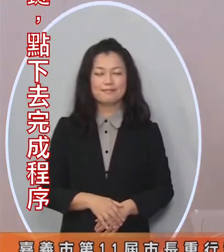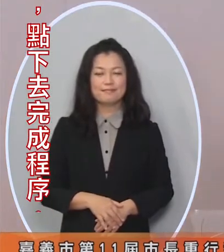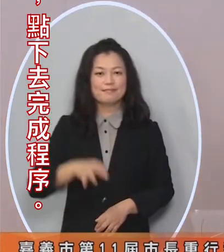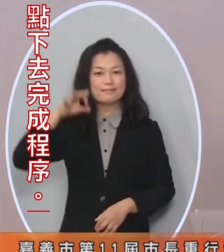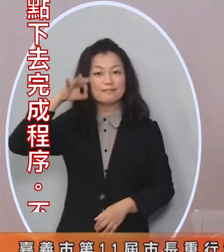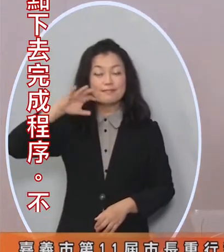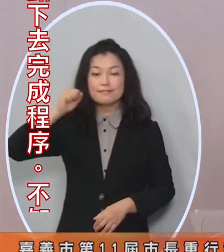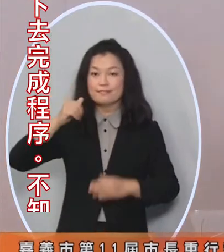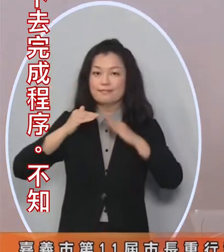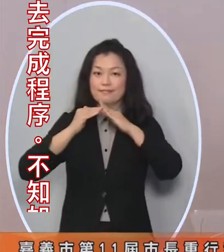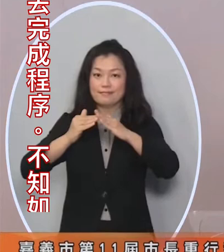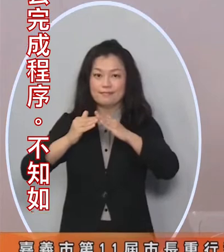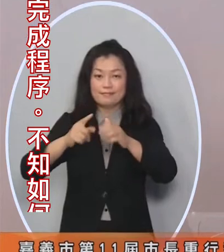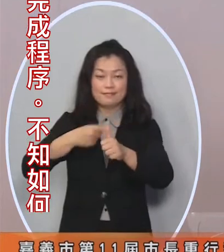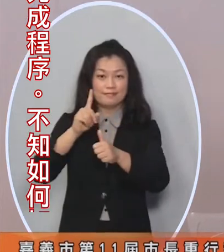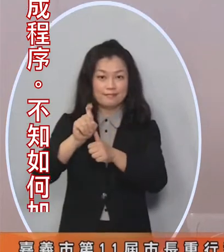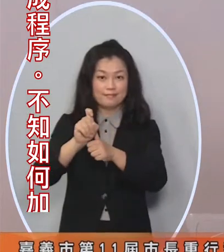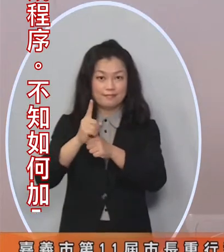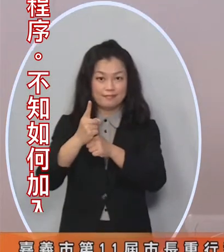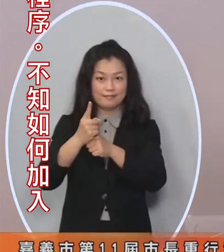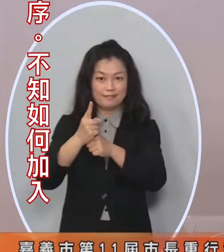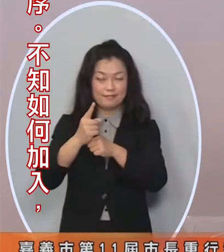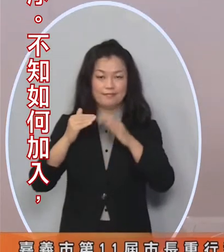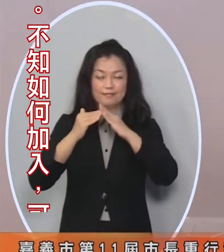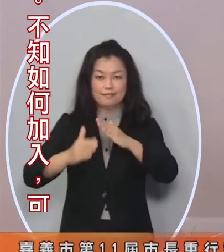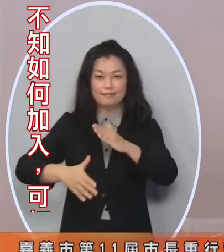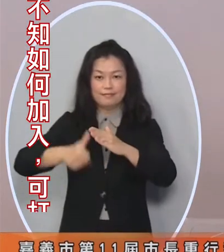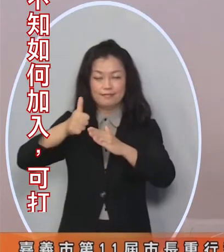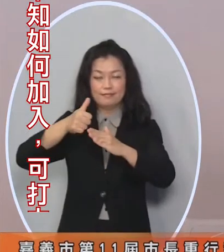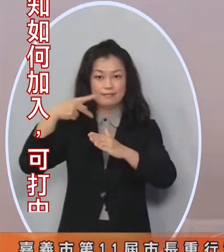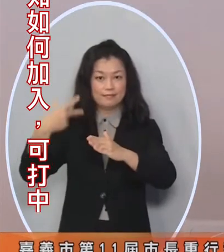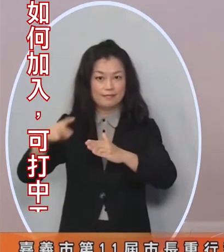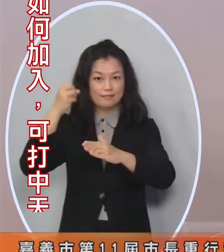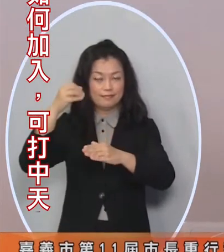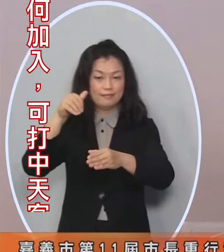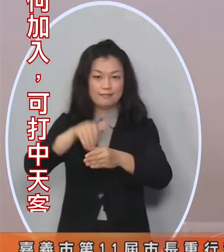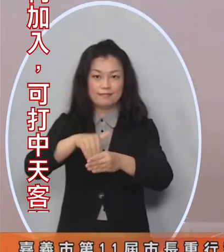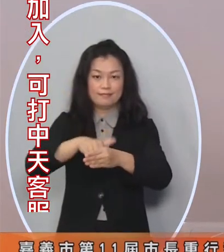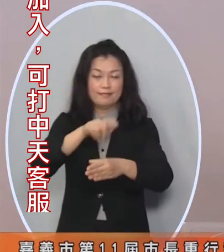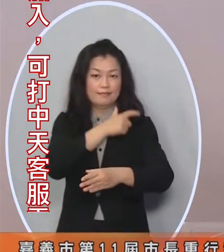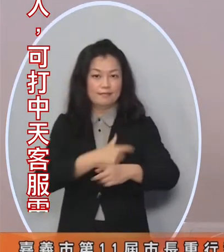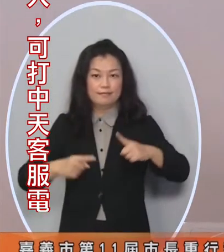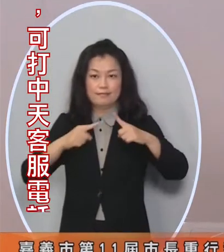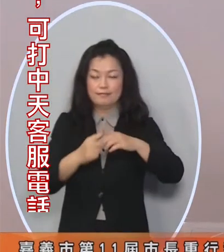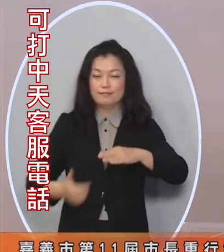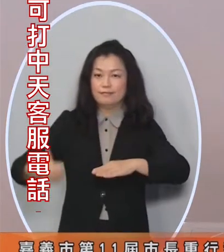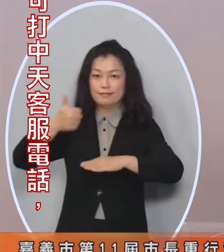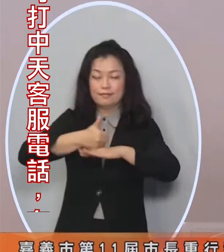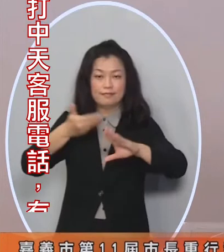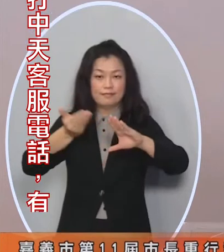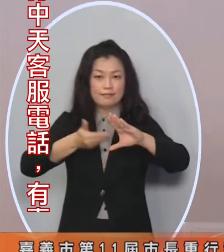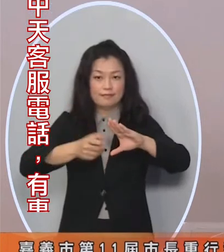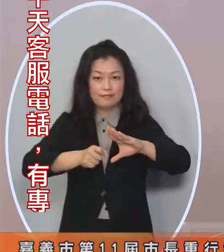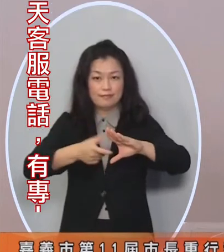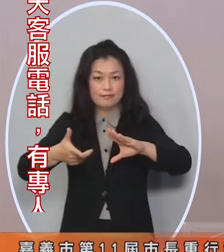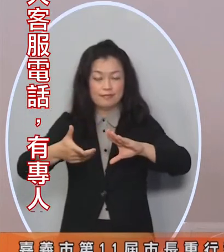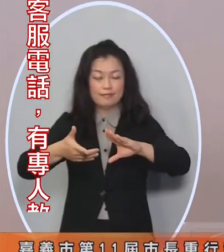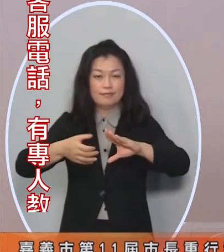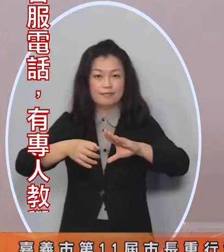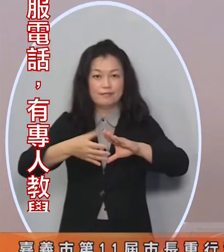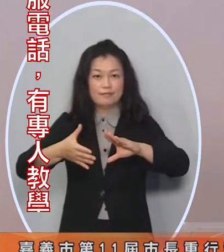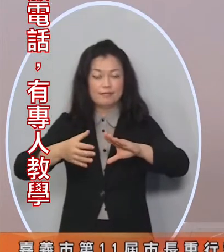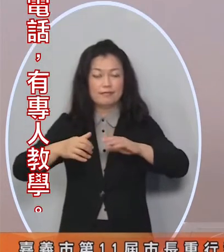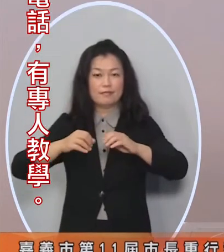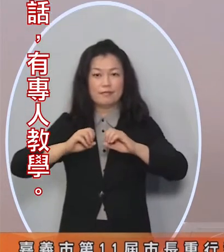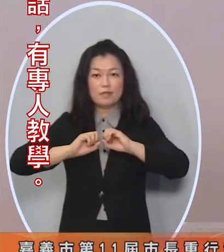嘉义市第十一届市长中型选举候选人电视公办政见发表